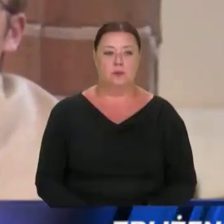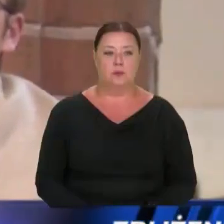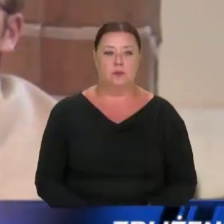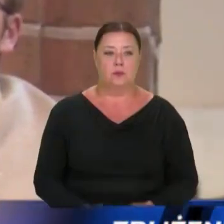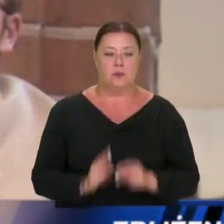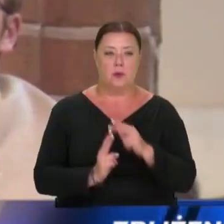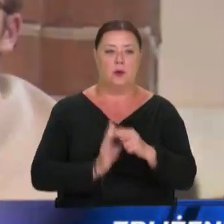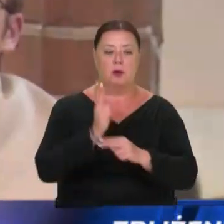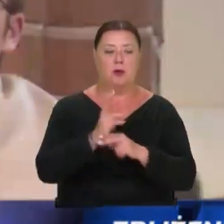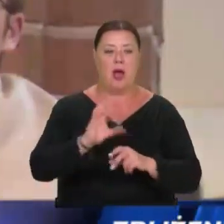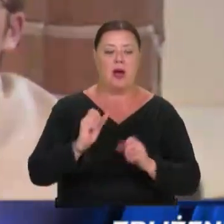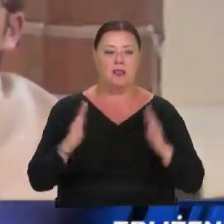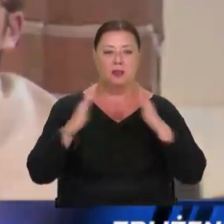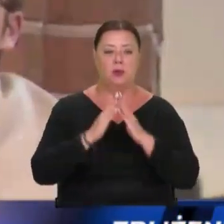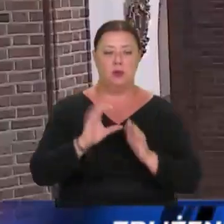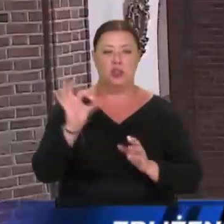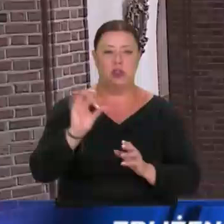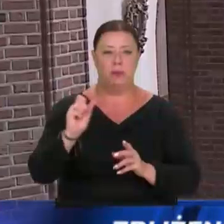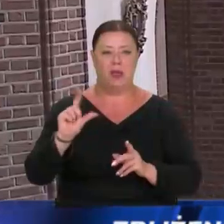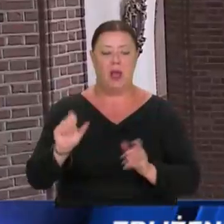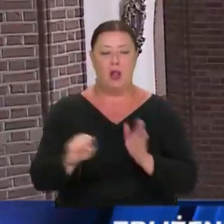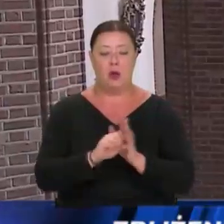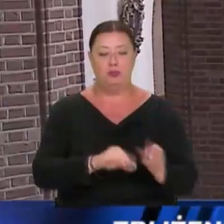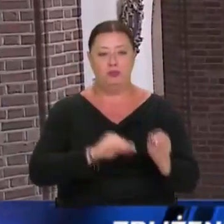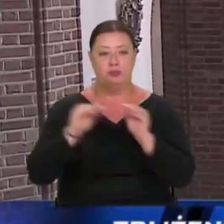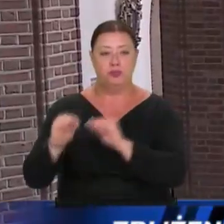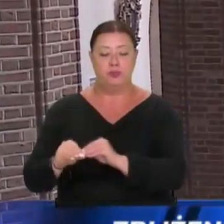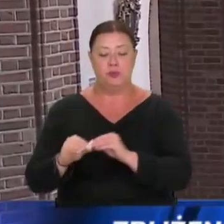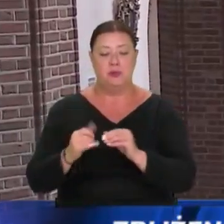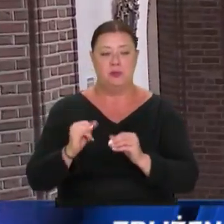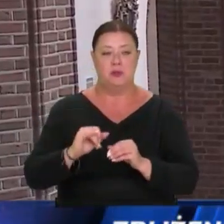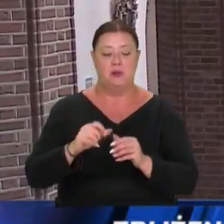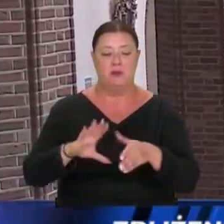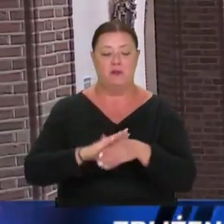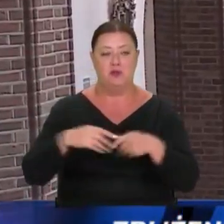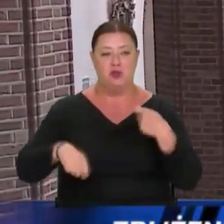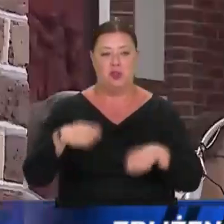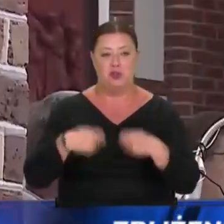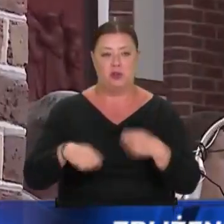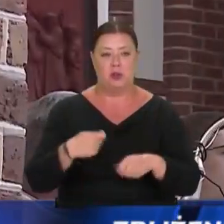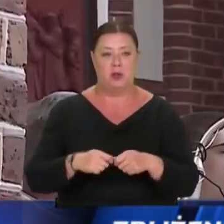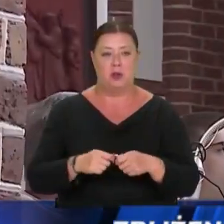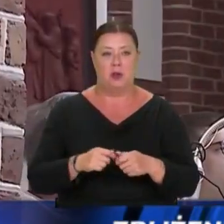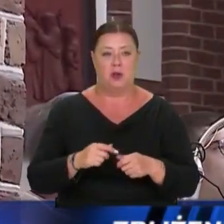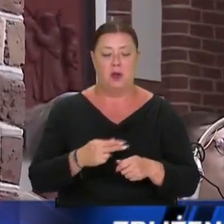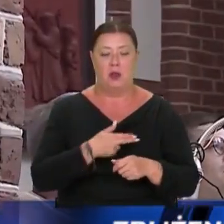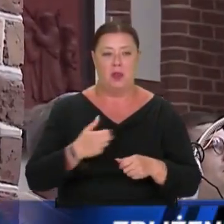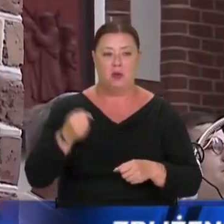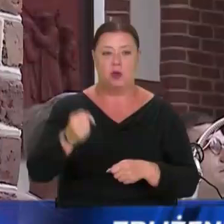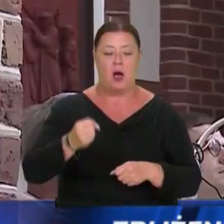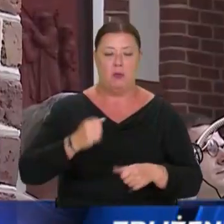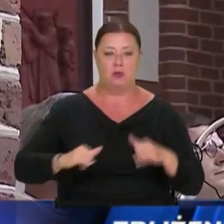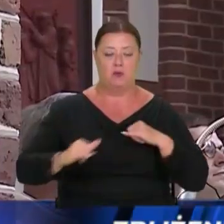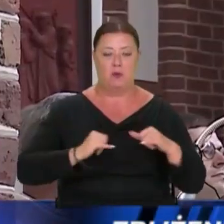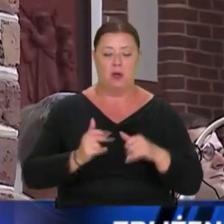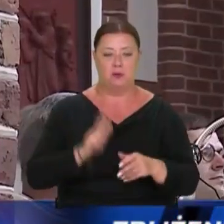Ingres arcybiskupa Wiesława Śmigla do archikatedry pod wezwaniem świętego Jakuba w Szczecinie. Naszą apostolską władzą